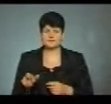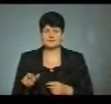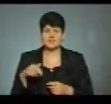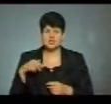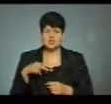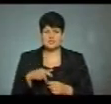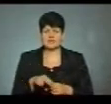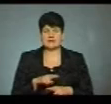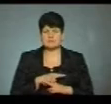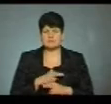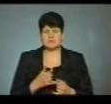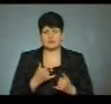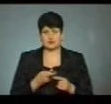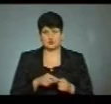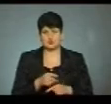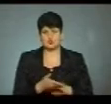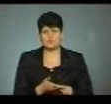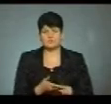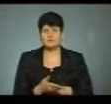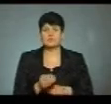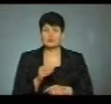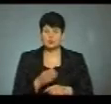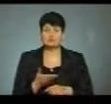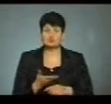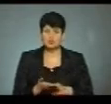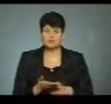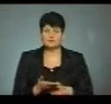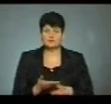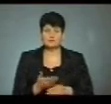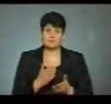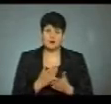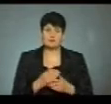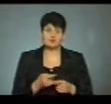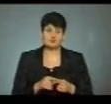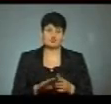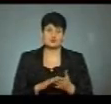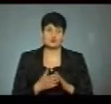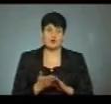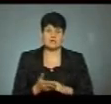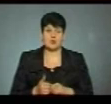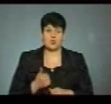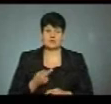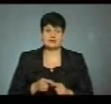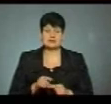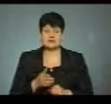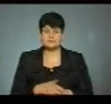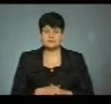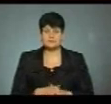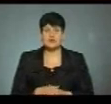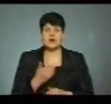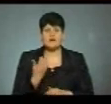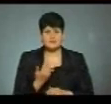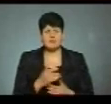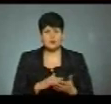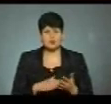йшли на смерть заради цього. Тому, відповідно, і маємо таку ситуацію. Я гордий тим. Богдане, а ви